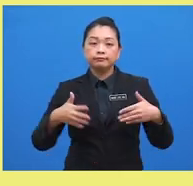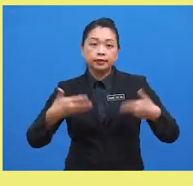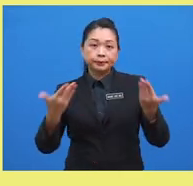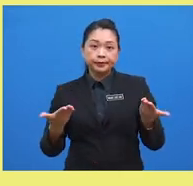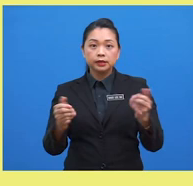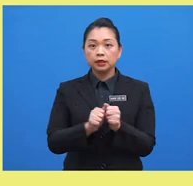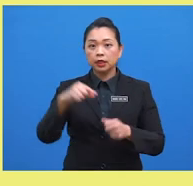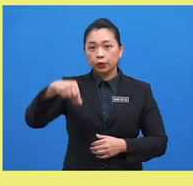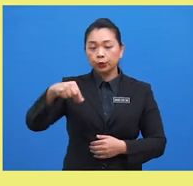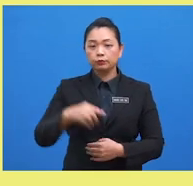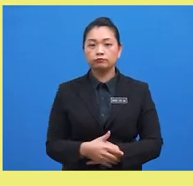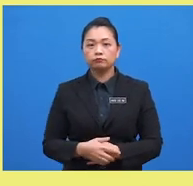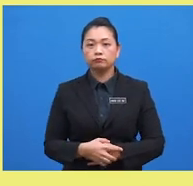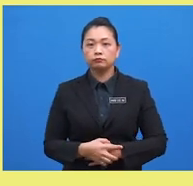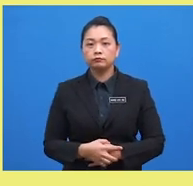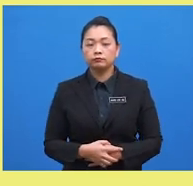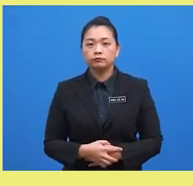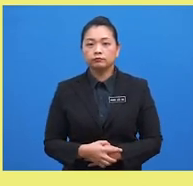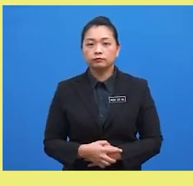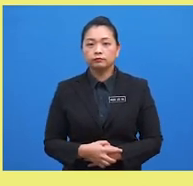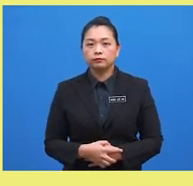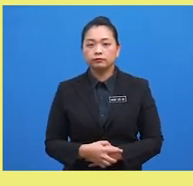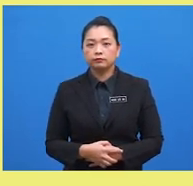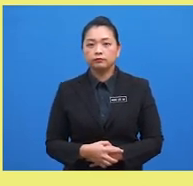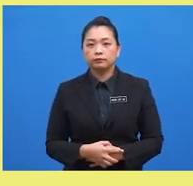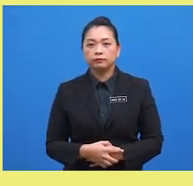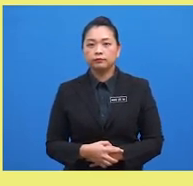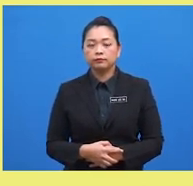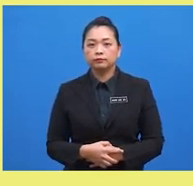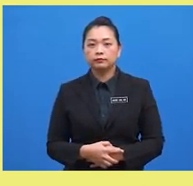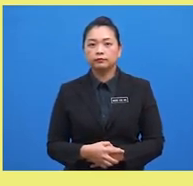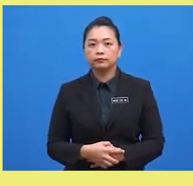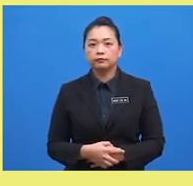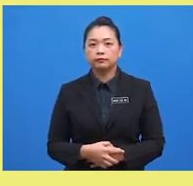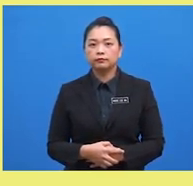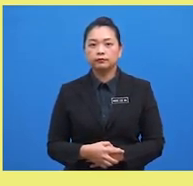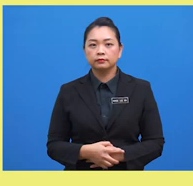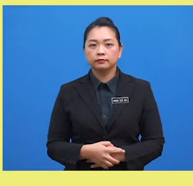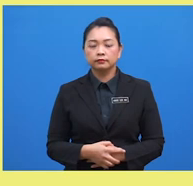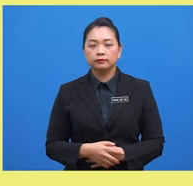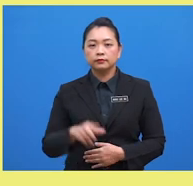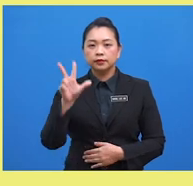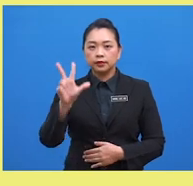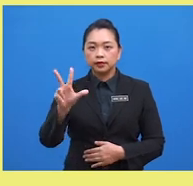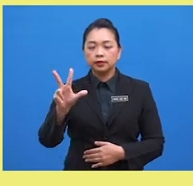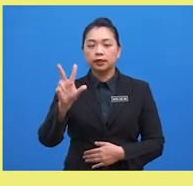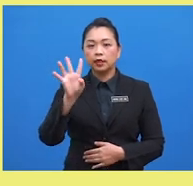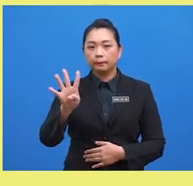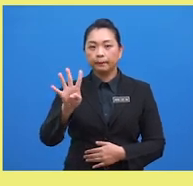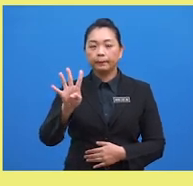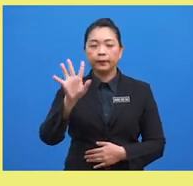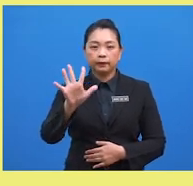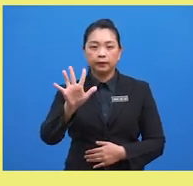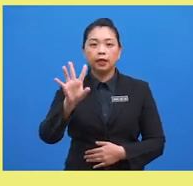pula dengan set Q? Yang ini senang kan? Set Q ialah 3,